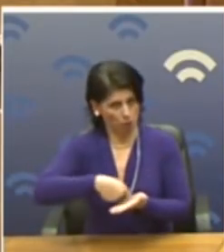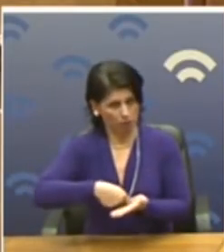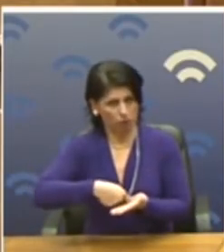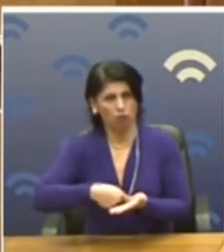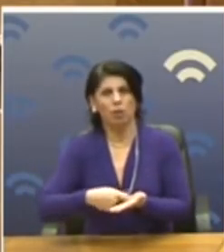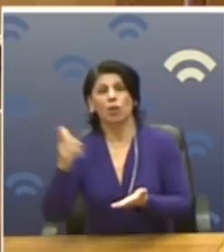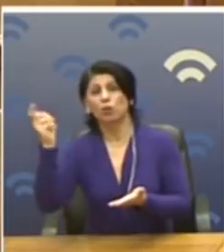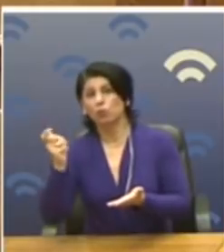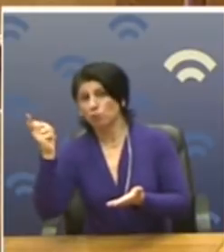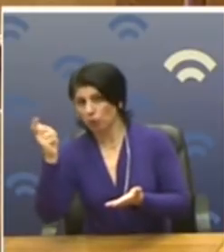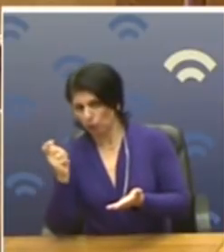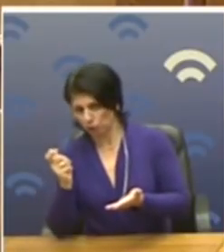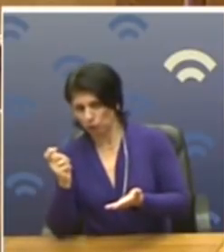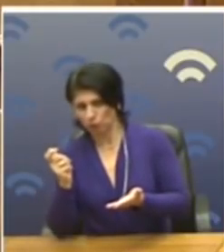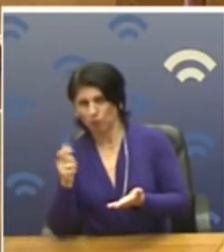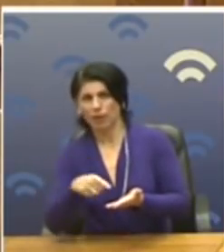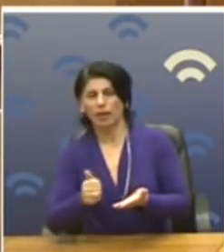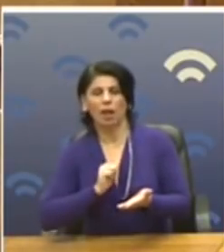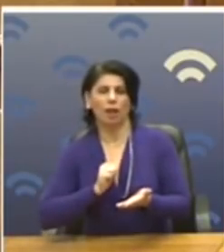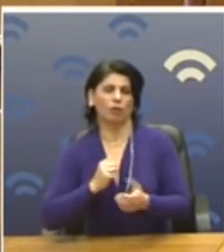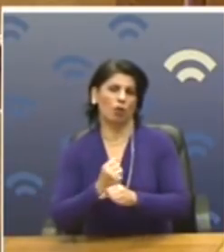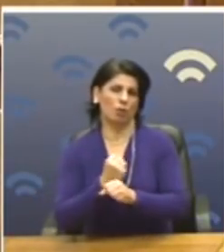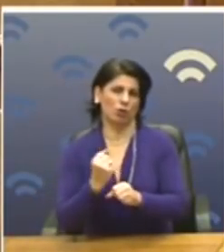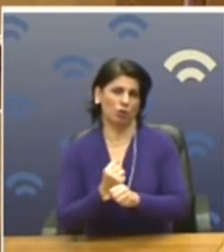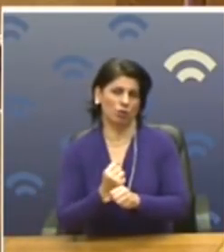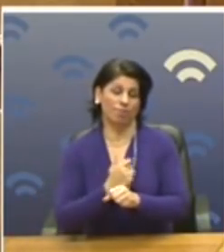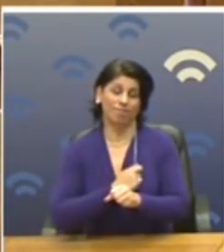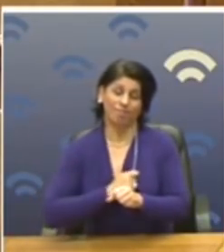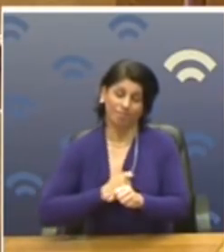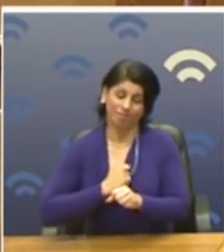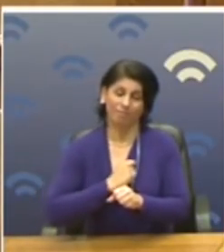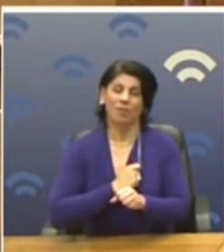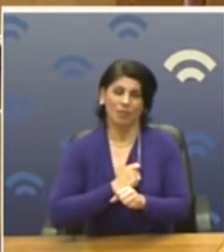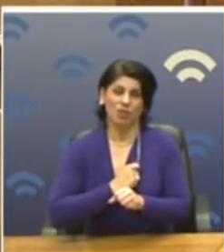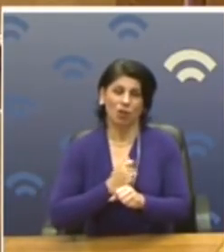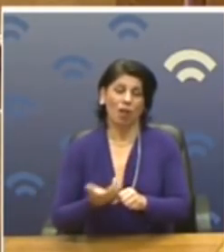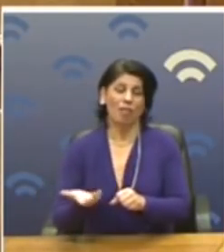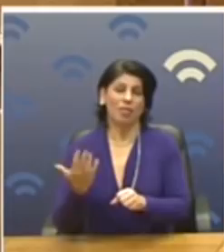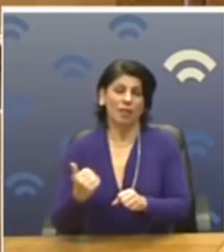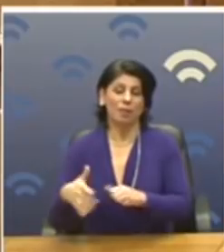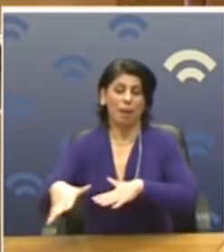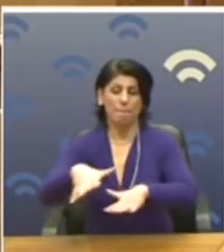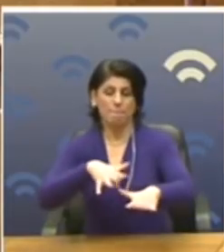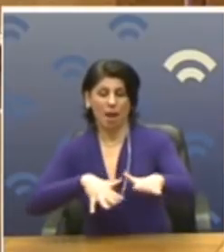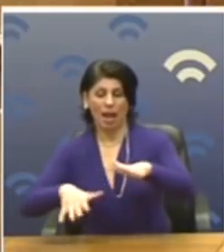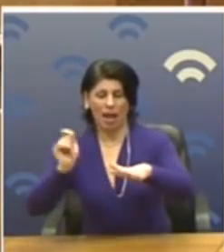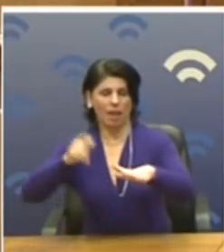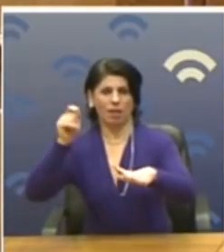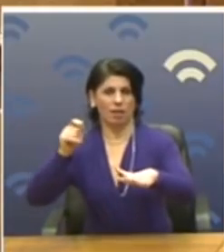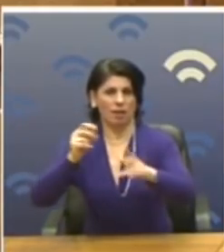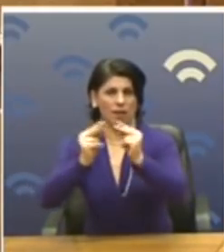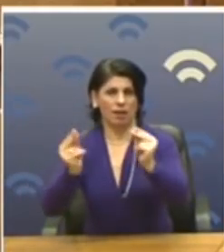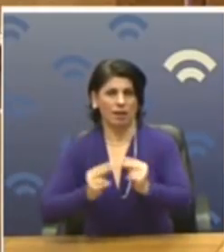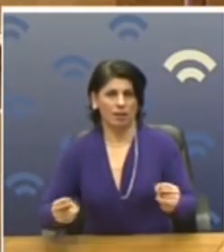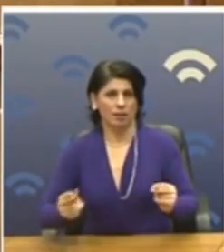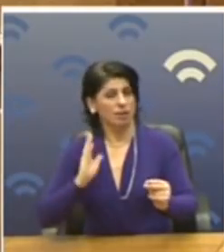στους μισθωτούς και τους αυτοαπασχολούμενους. Δυστυχώς δεν υπάρχουν μαγικές λύσεις που να μπορούν